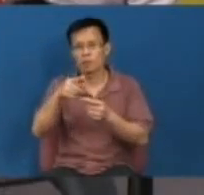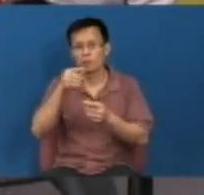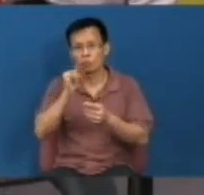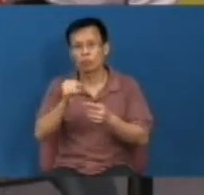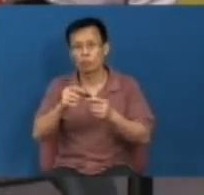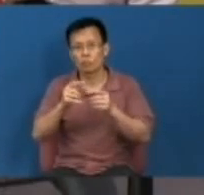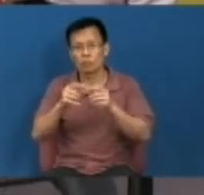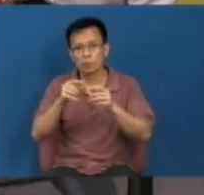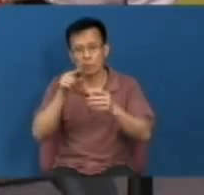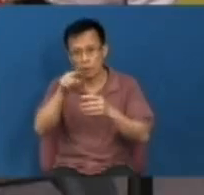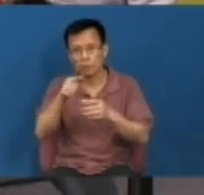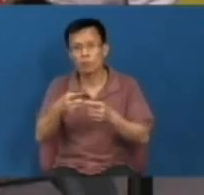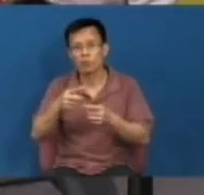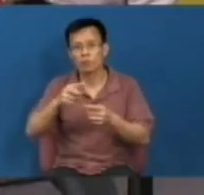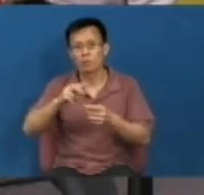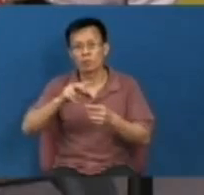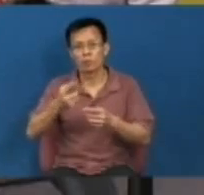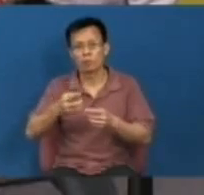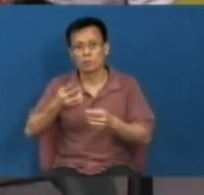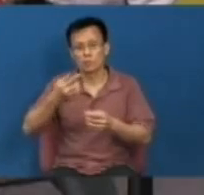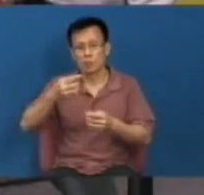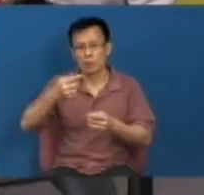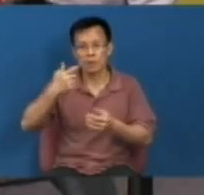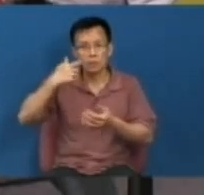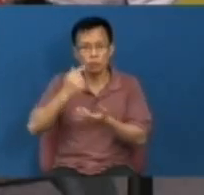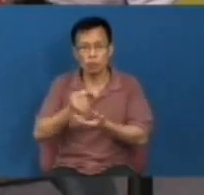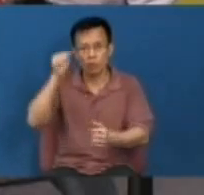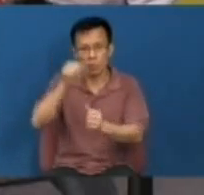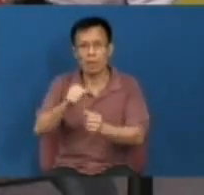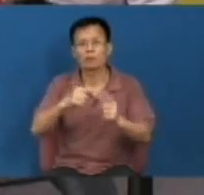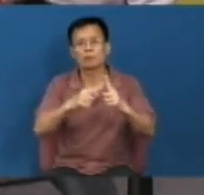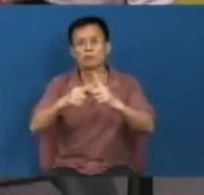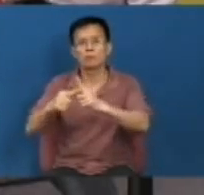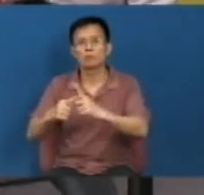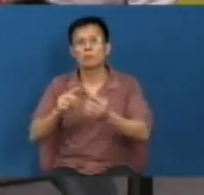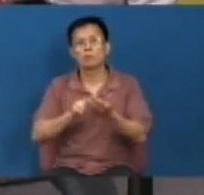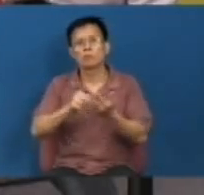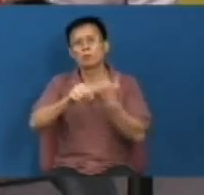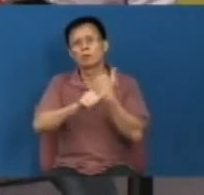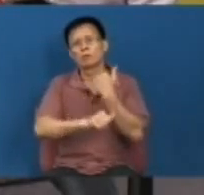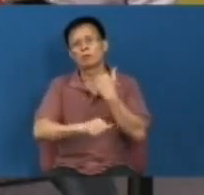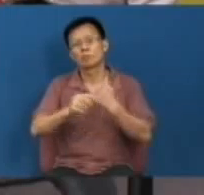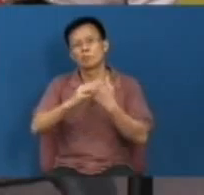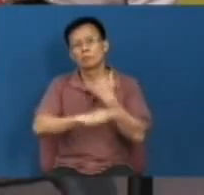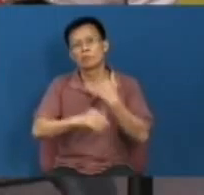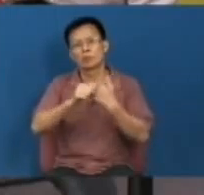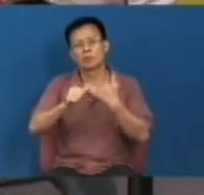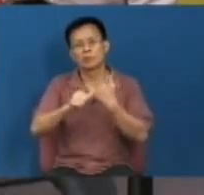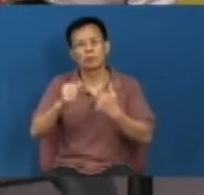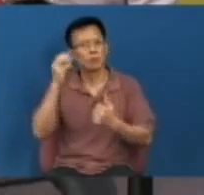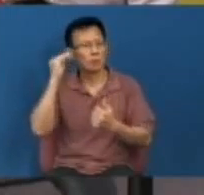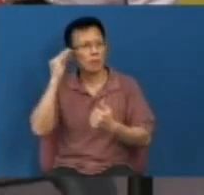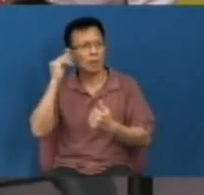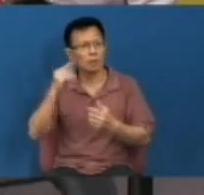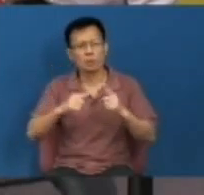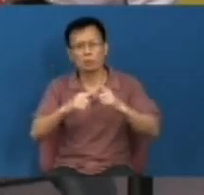厲，係會即係欺壓市民得更加有力嘅。咁同時議員們咧，真係去理解去聽聽市民嗰個